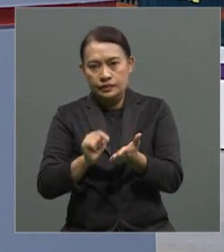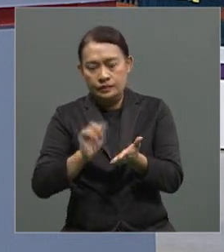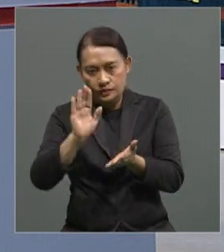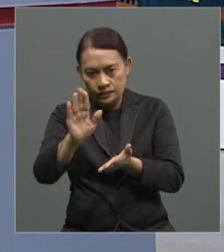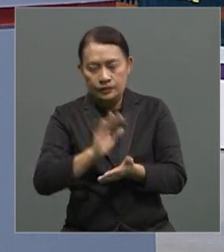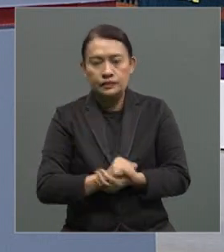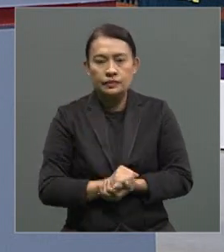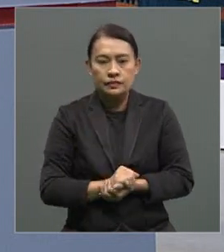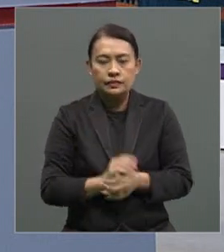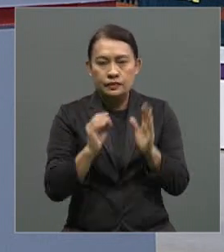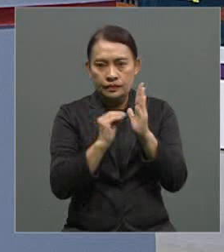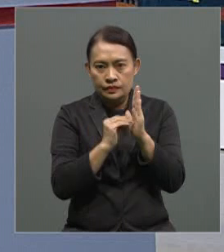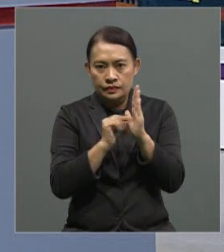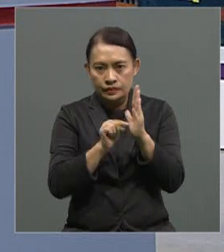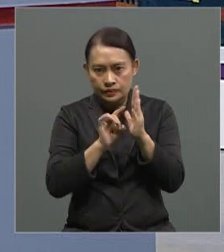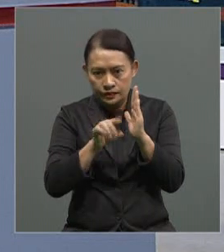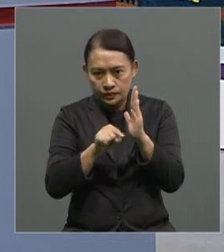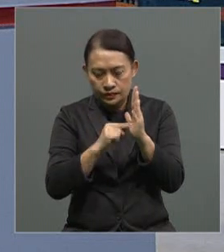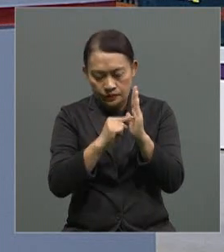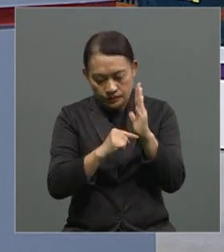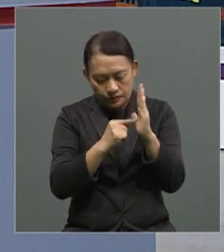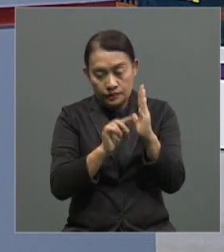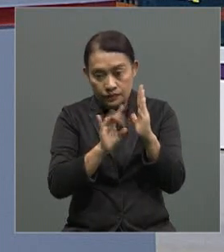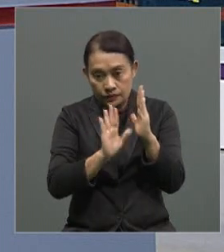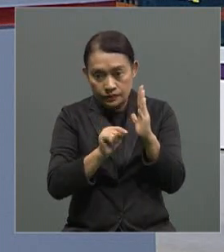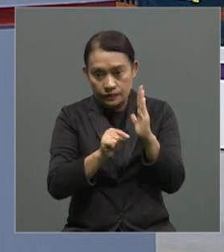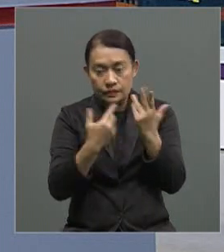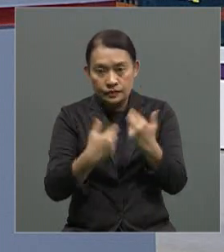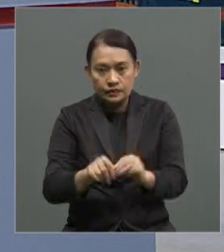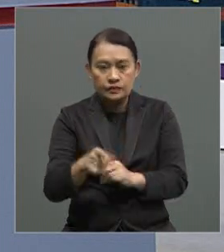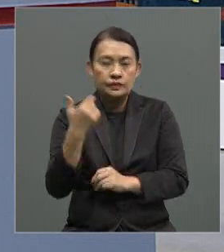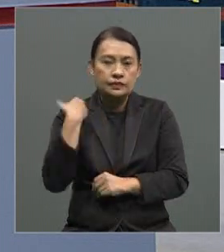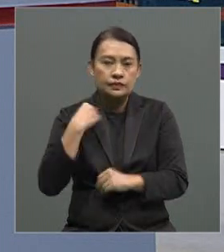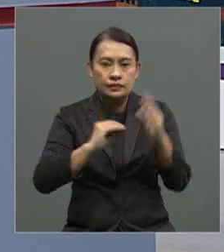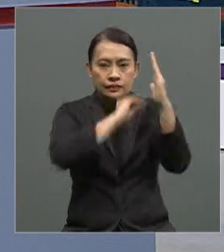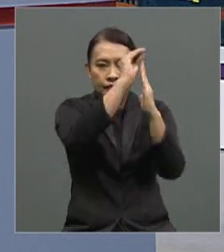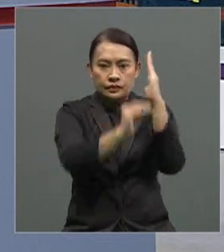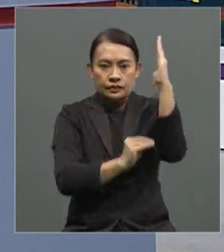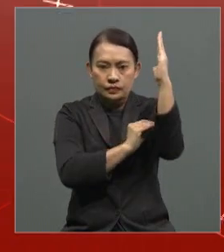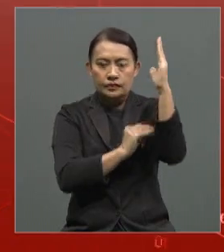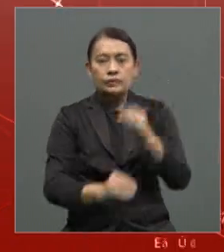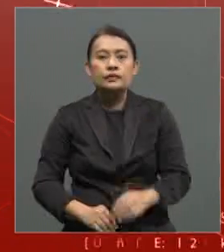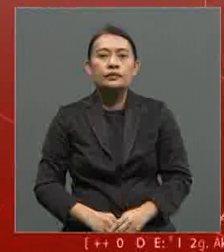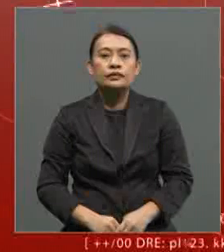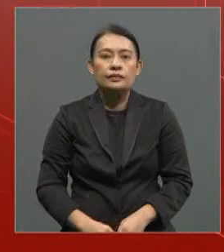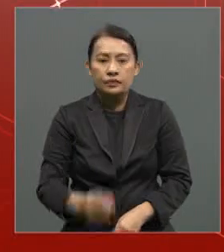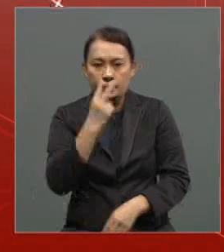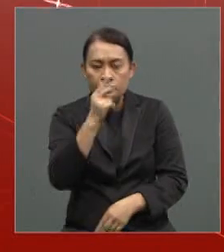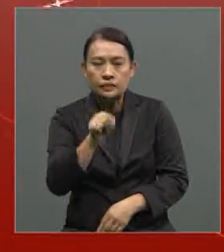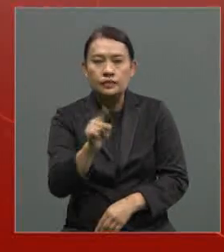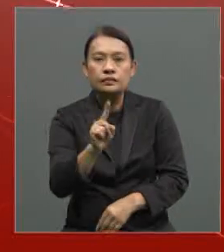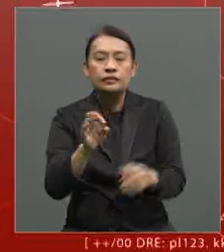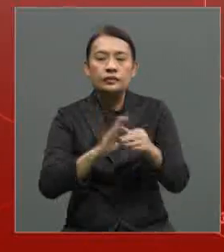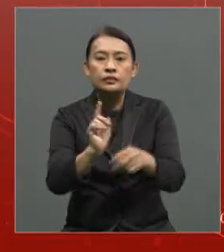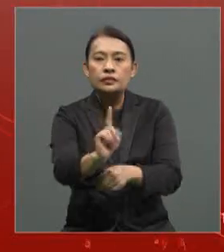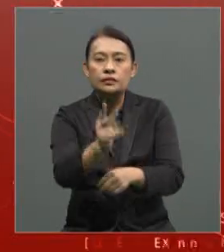ได้มีเฉพาะในพื้นที่กรุงเทพมหานครปริมณฑลเท่านั้นนะครับเขาจัดหรือว่าเขาคิกออฟไปทั่วประเทศนะครับเดี๋ยวไปดูกันนะครับวันนี้ว่ามีใน